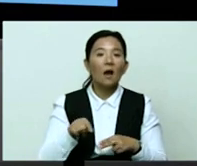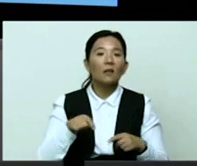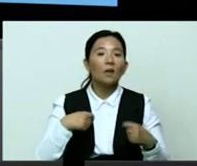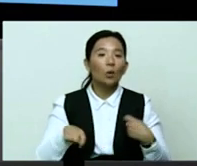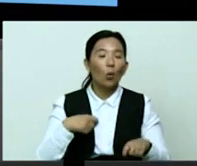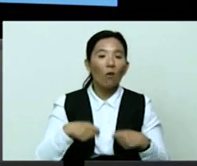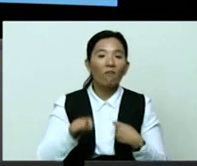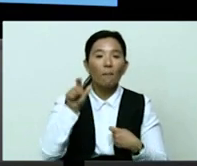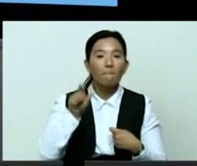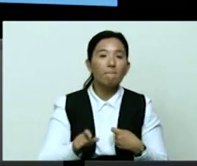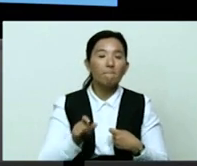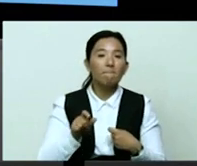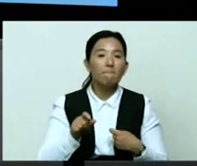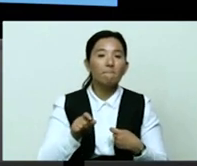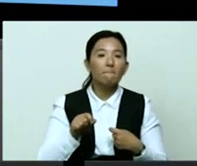торговым партнером